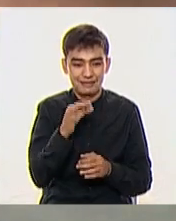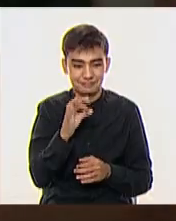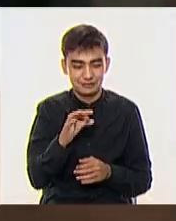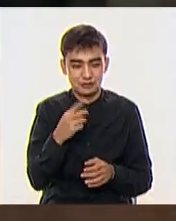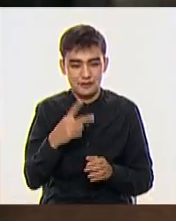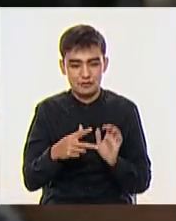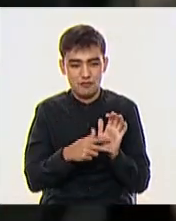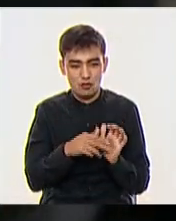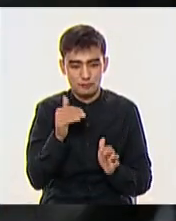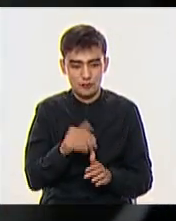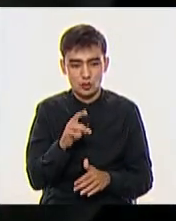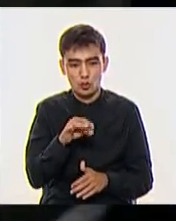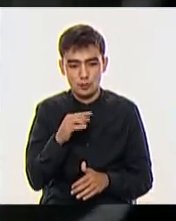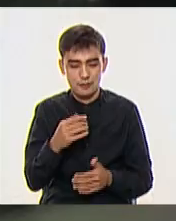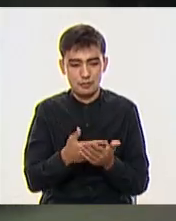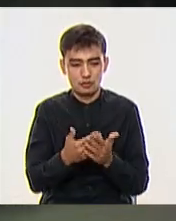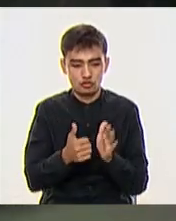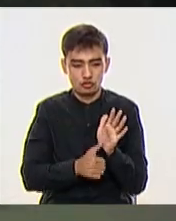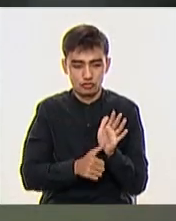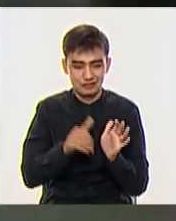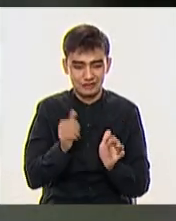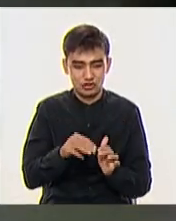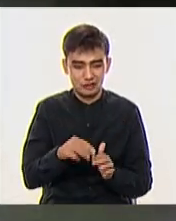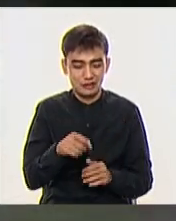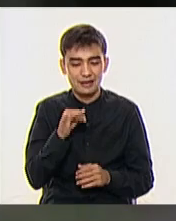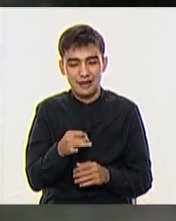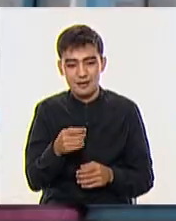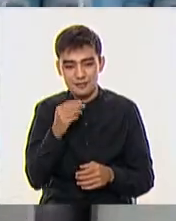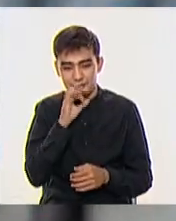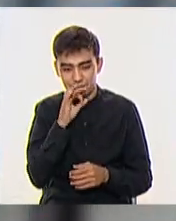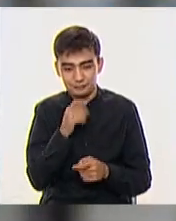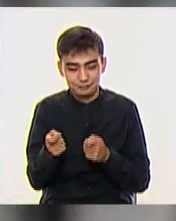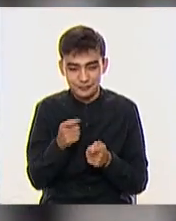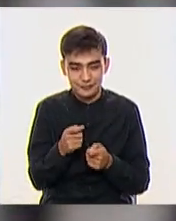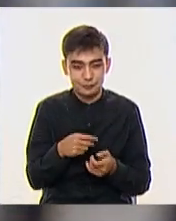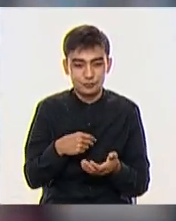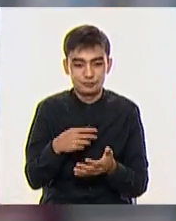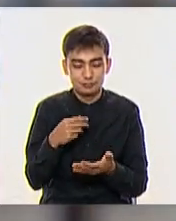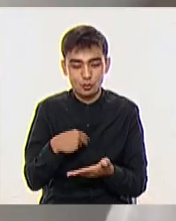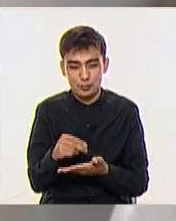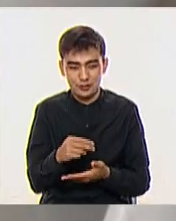Это более 160 тысяч тенге. Достать препарат легально почти невозможно.